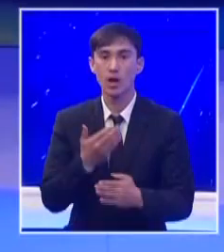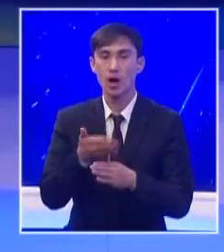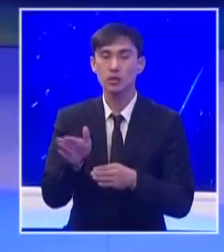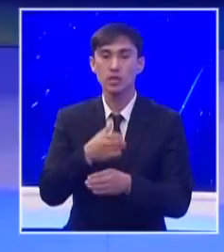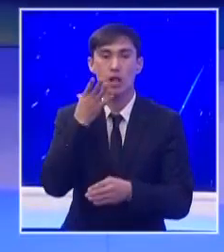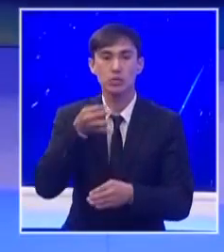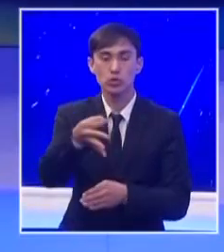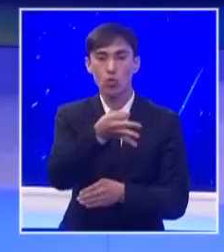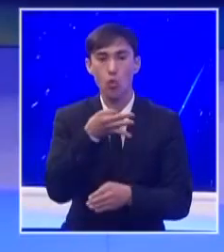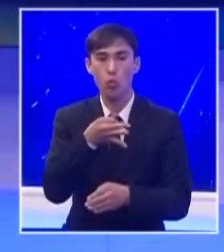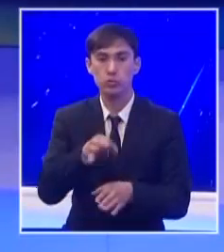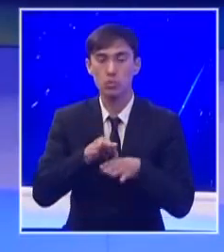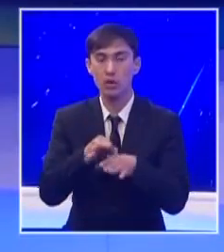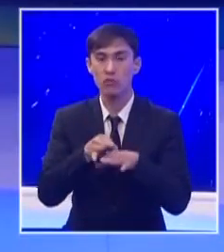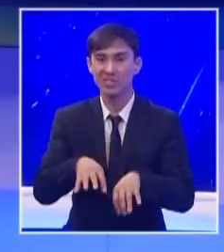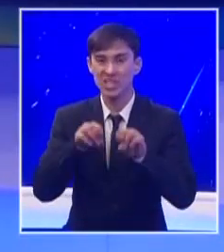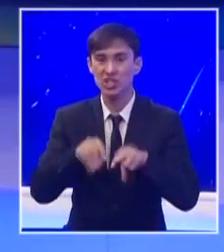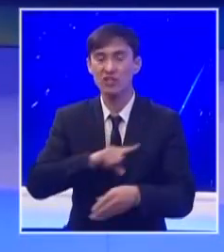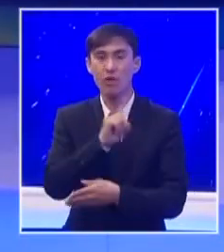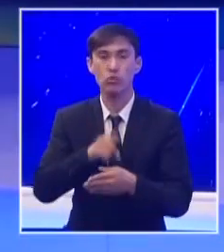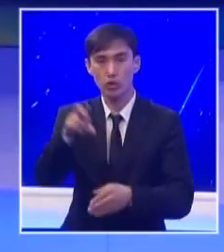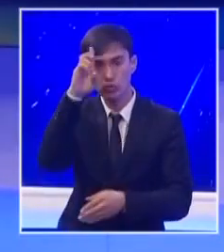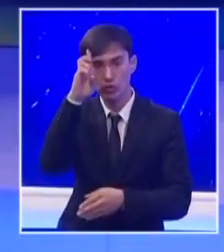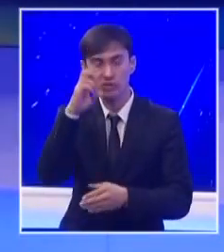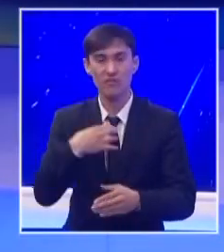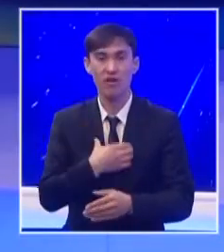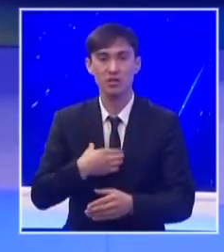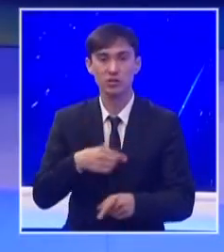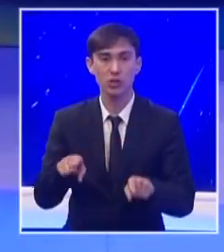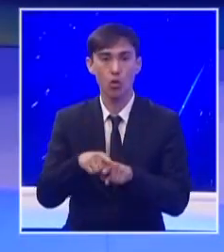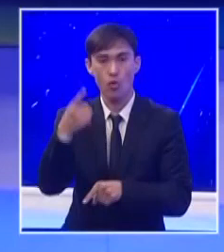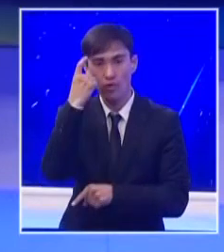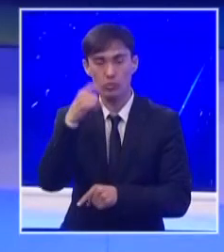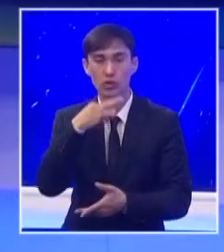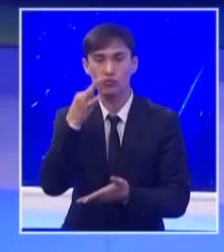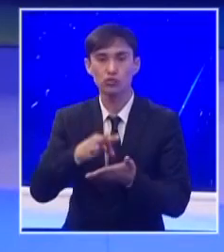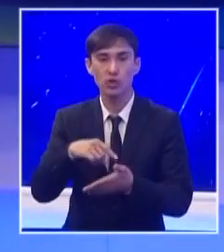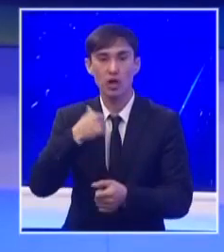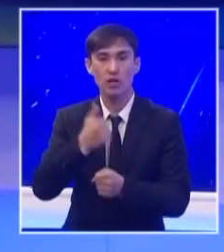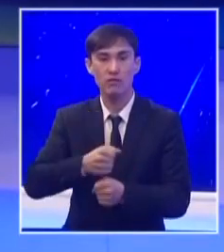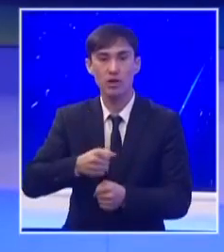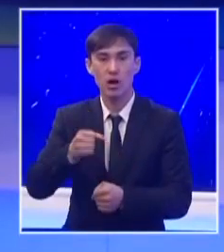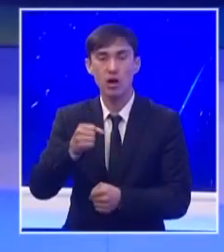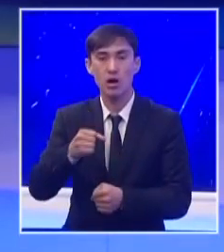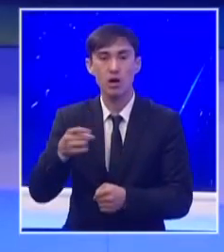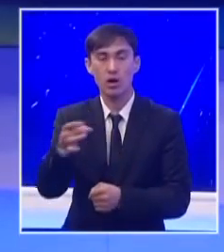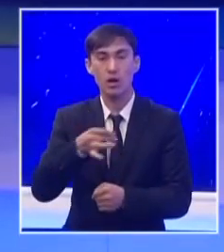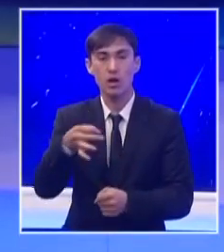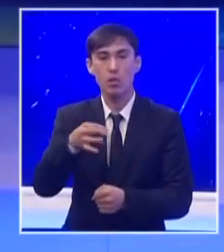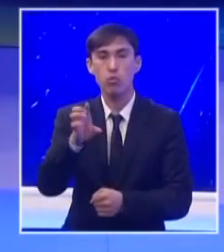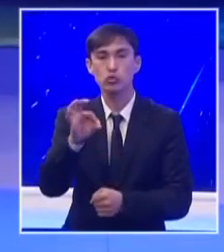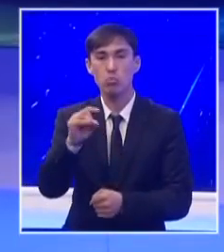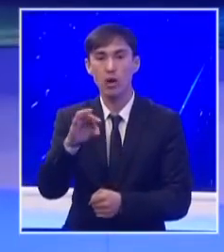Разделение Алматинской области проводится для решения вопросов государственной важности. Такую информацию озвучил глава края Канат Бузумбаев на